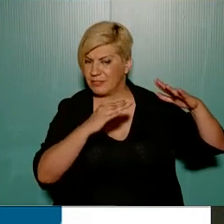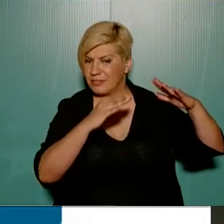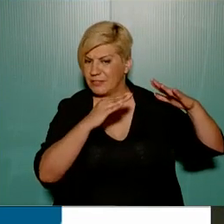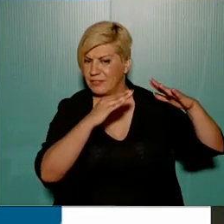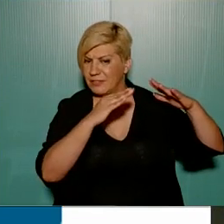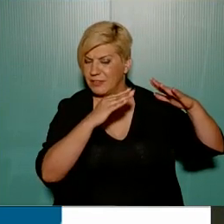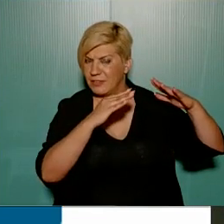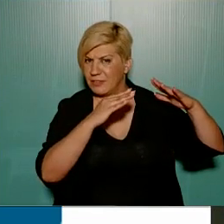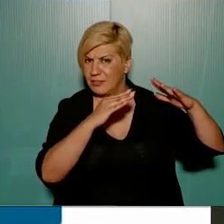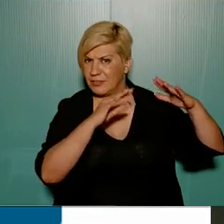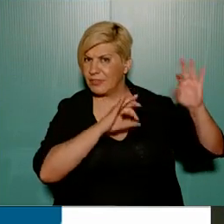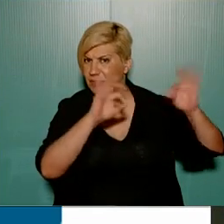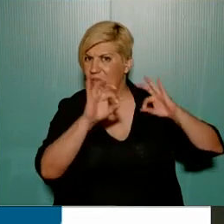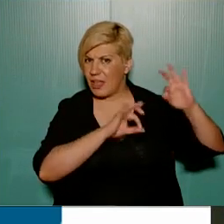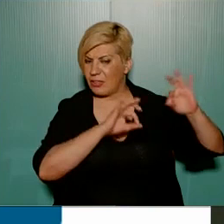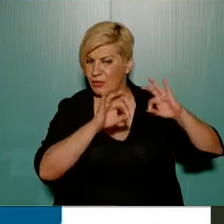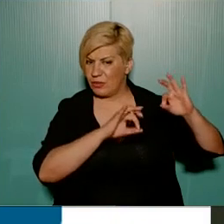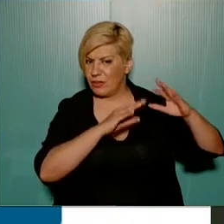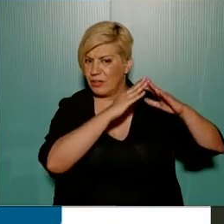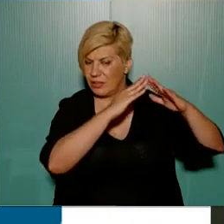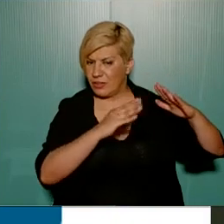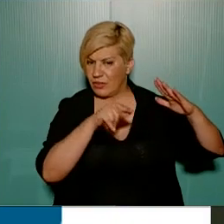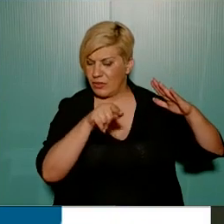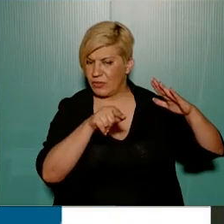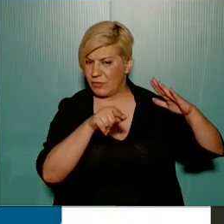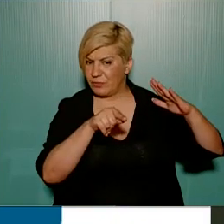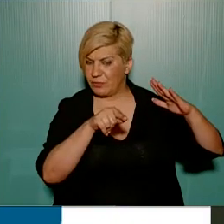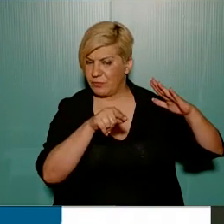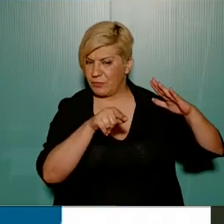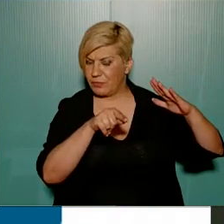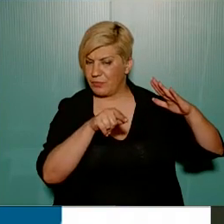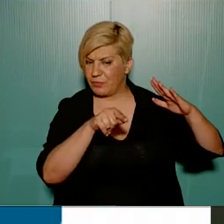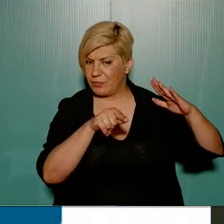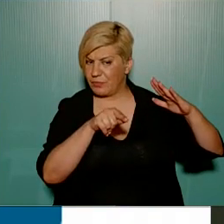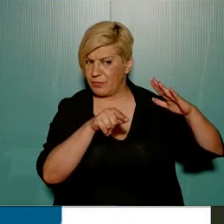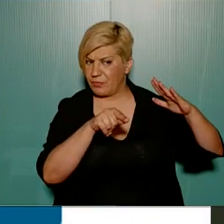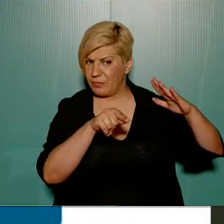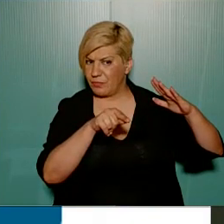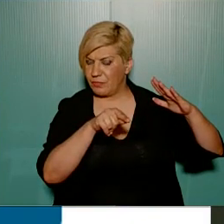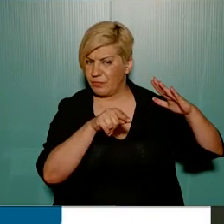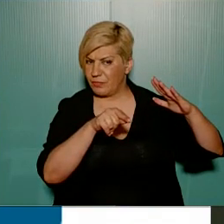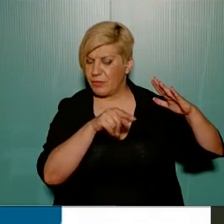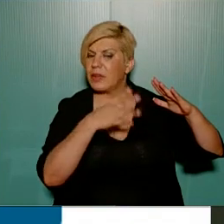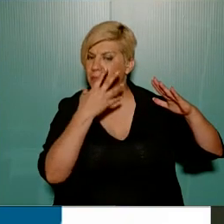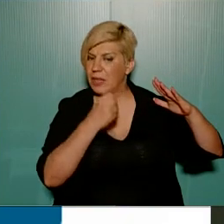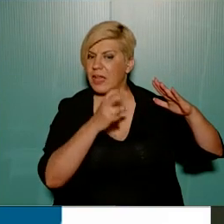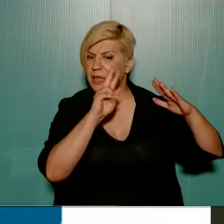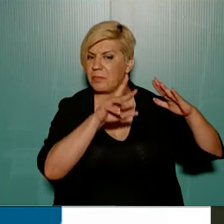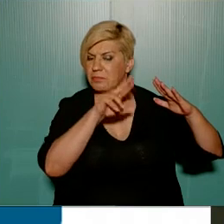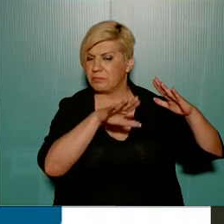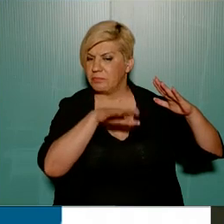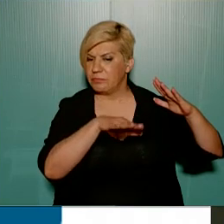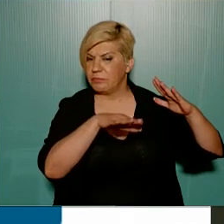σκεπή, σχέδιο του Αριγκόνη, πήγαιναν και τα τραμ και